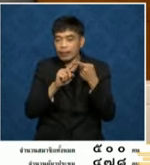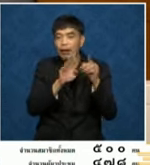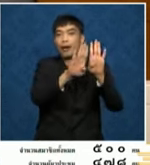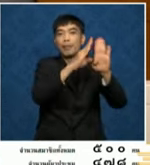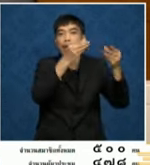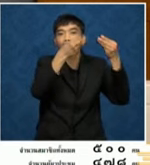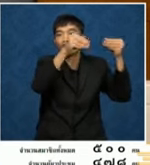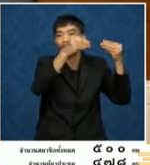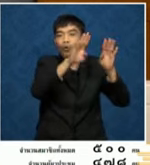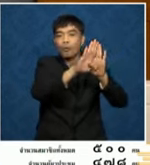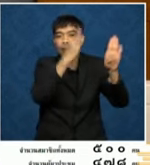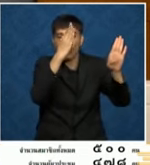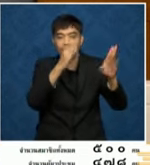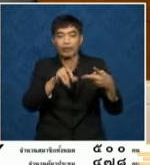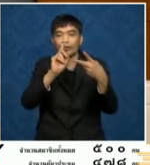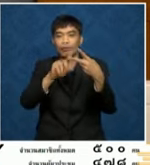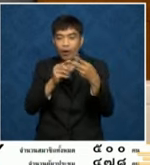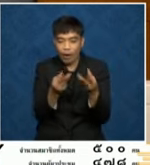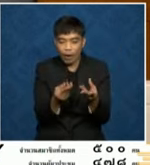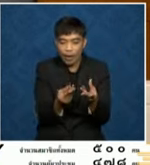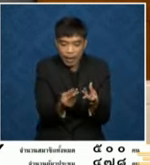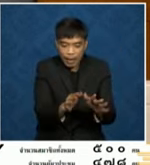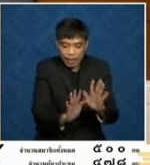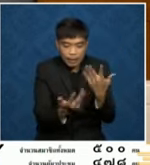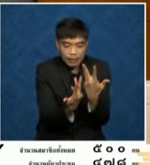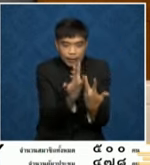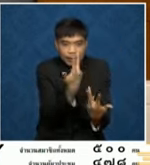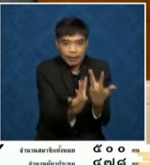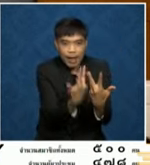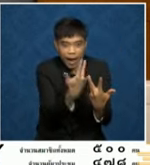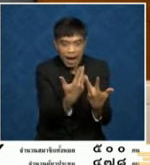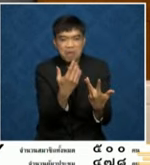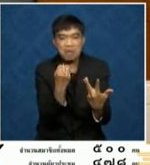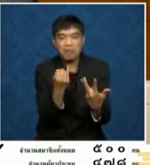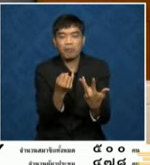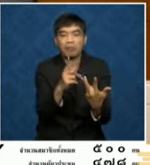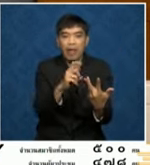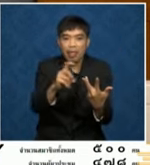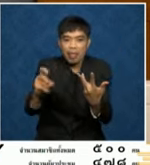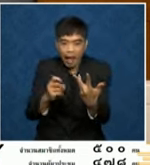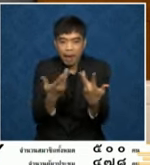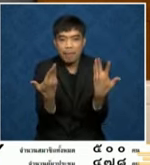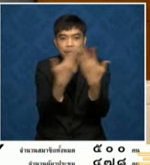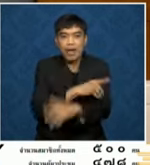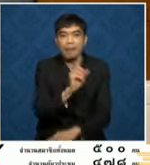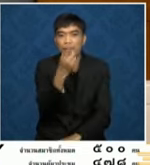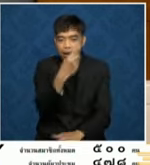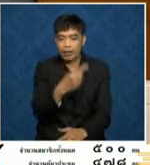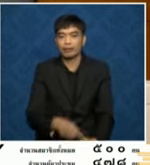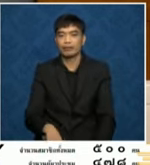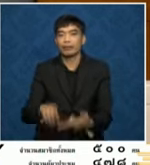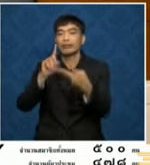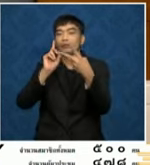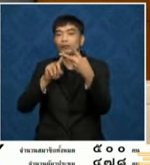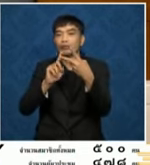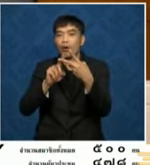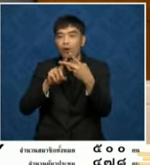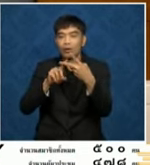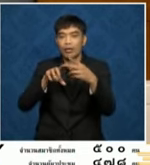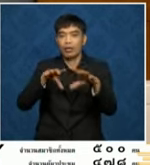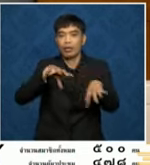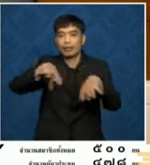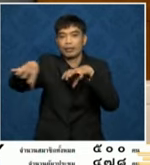2ก็คือเรื่องของการปรับปรุงสนามหญ้านะครับส่วนที่2ครับเป็นไปตามร่างพระราชบัญญัติงบประมาณรายจ่ายประจำปี